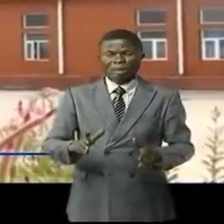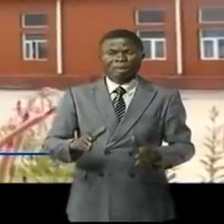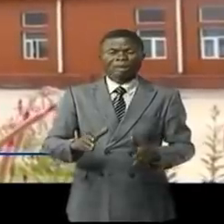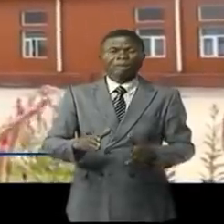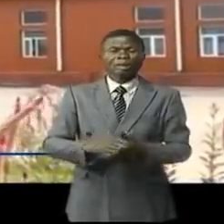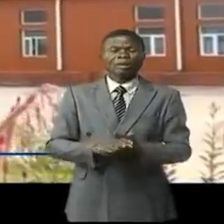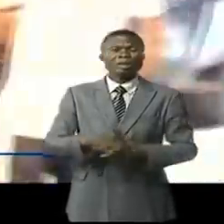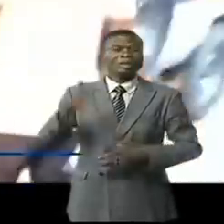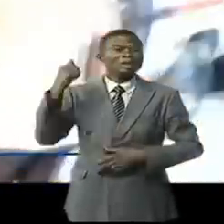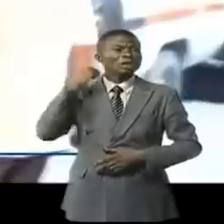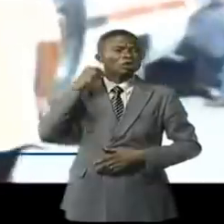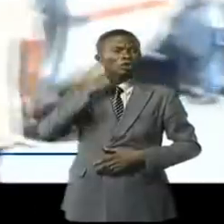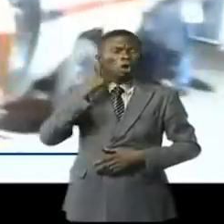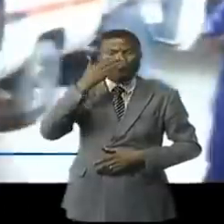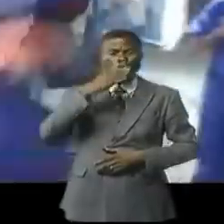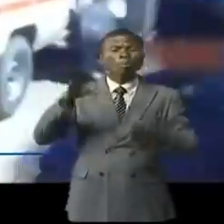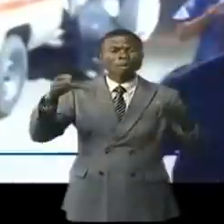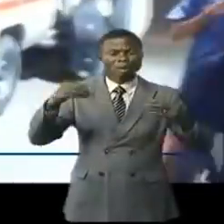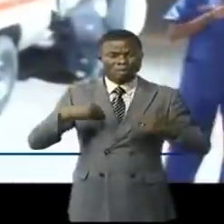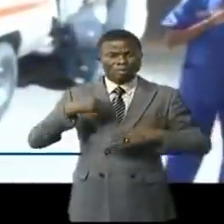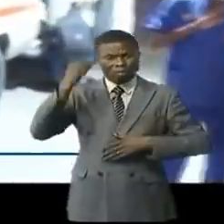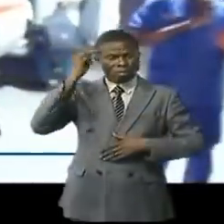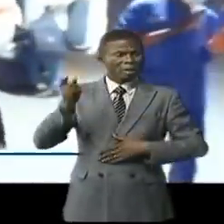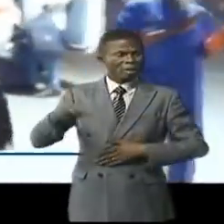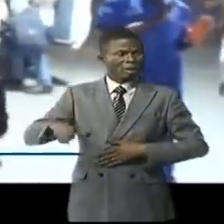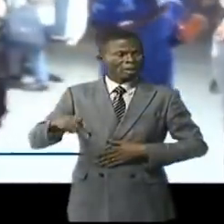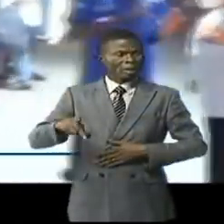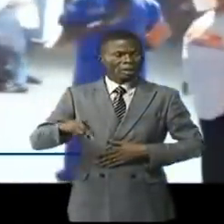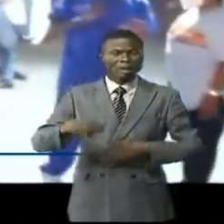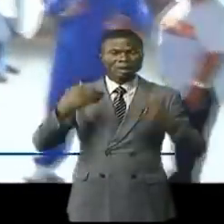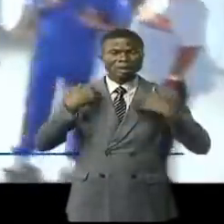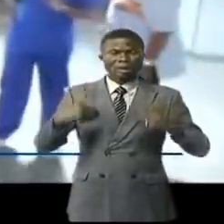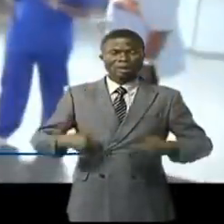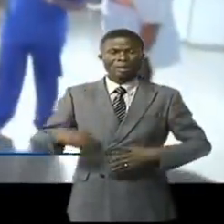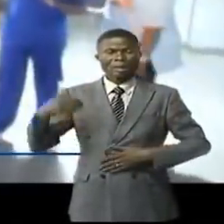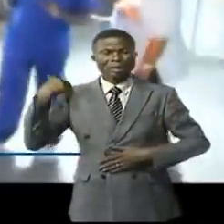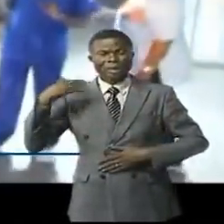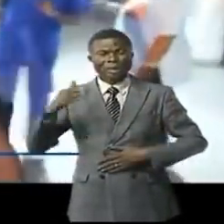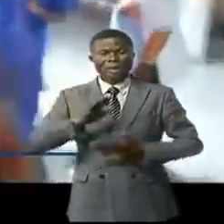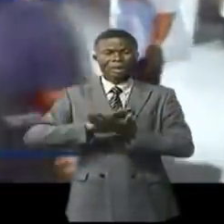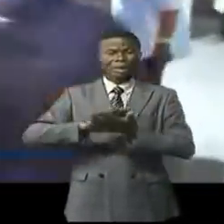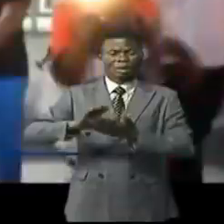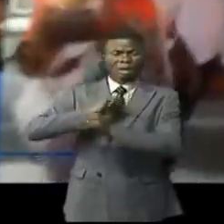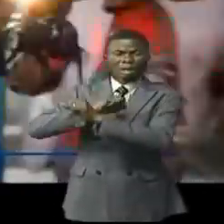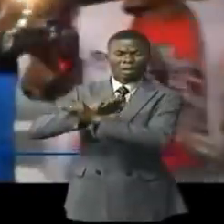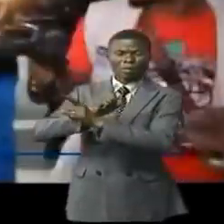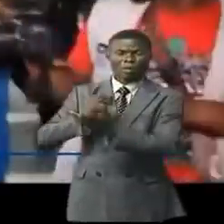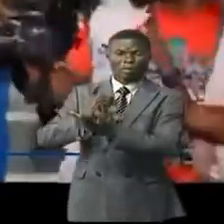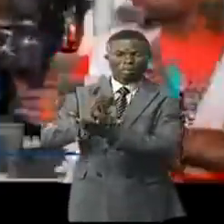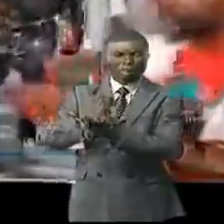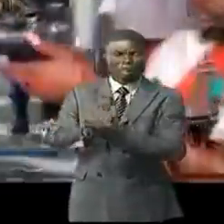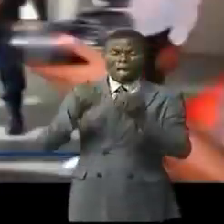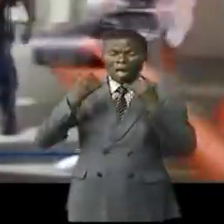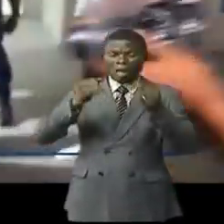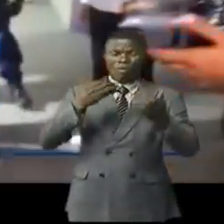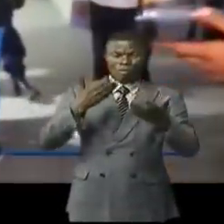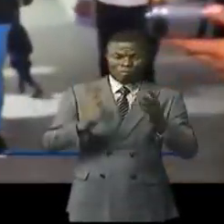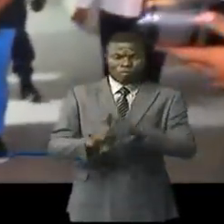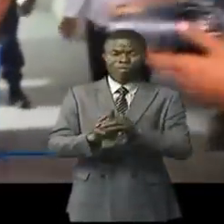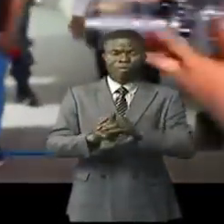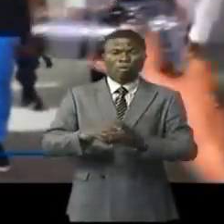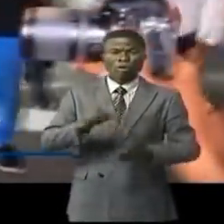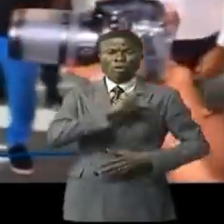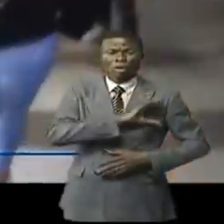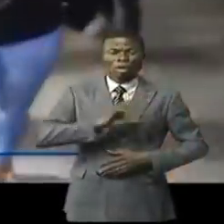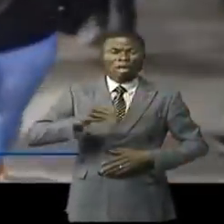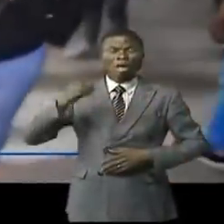Lisa Nembalemba, ministre provincial de la Santé publique, Hygiène et Prévention. Une fois informé, le gouverneur de la ville